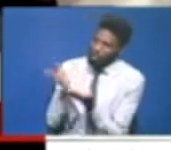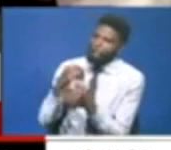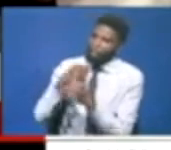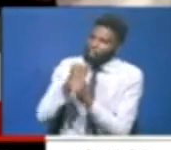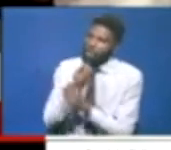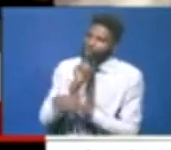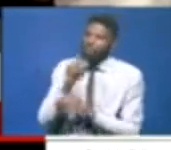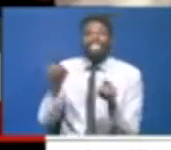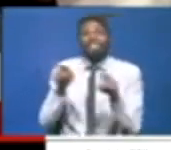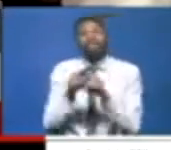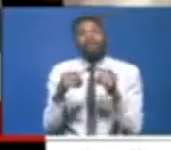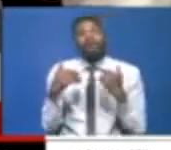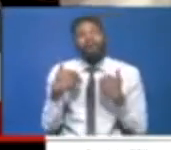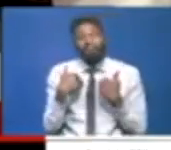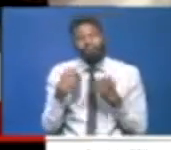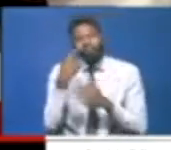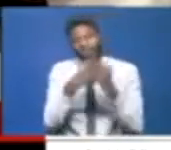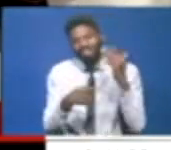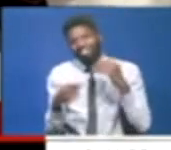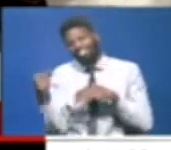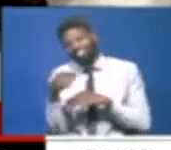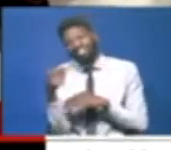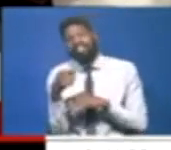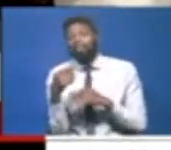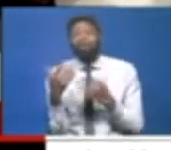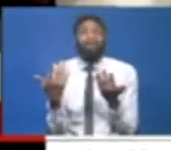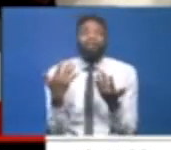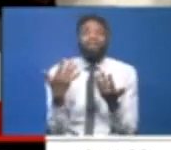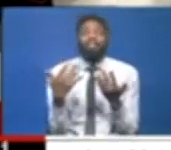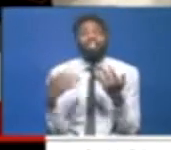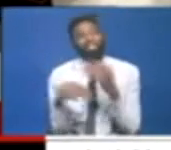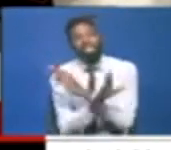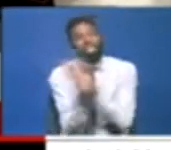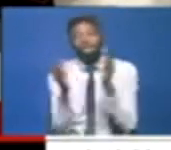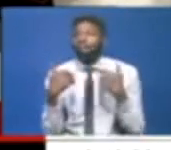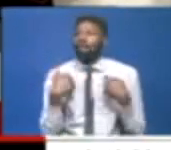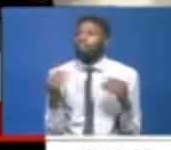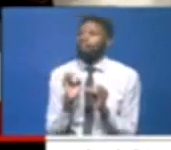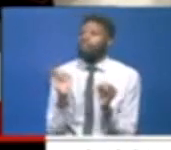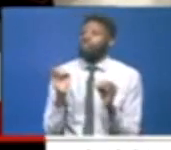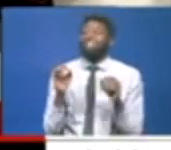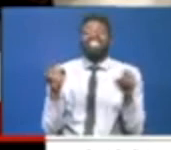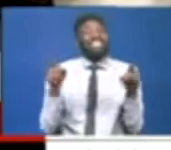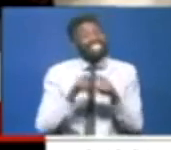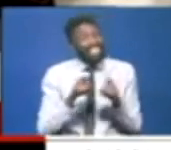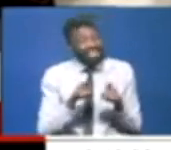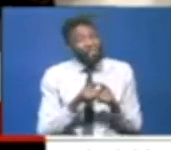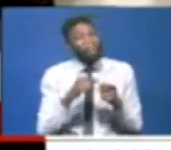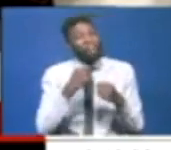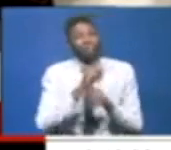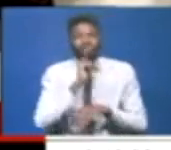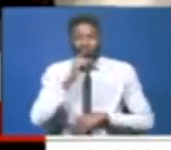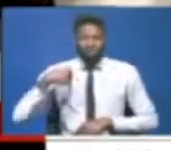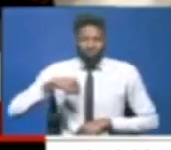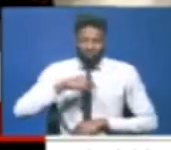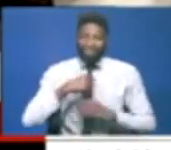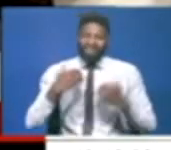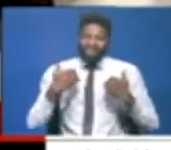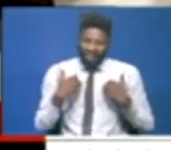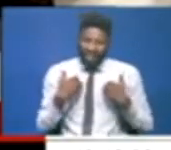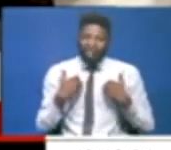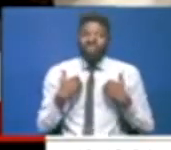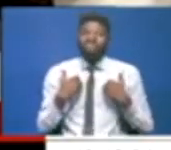kimombo tunaita monkey business. Jambo la pili lingine la kuhakikisha kwamba tuko na uchaguzi ambao ni huru ni kuhakikisha kwamba